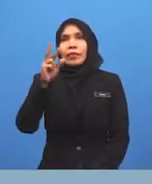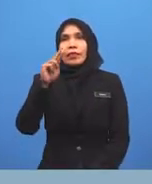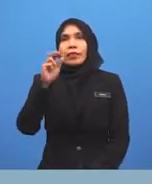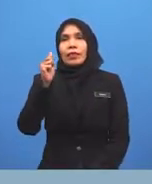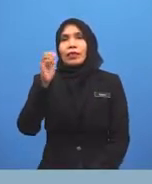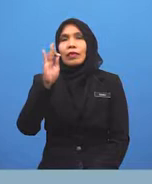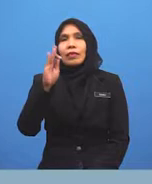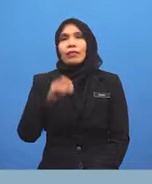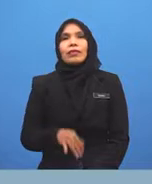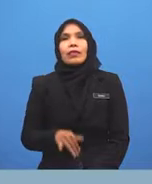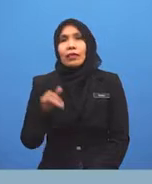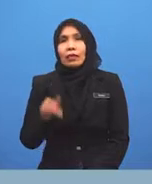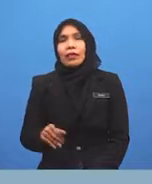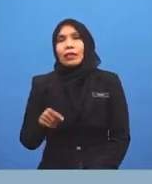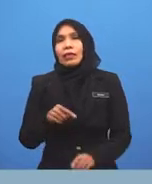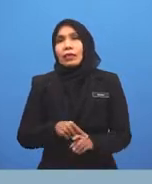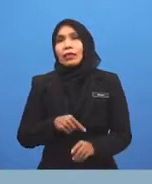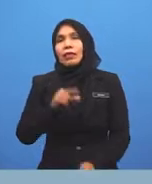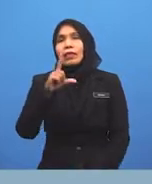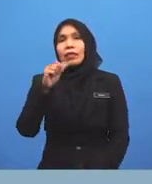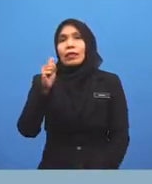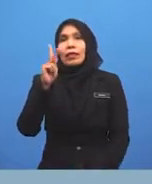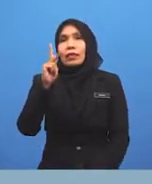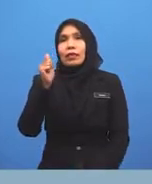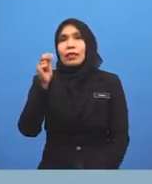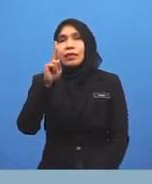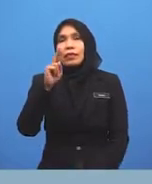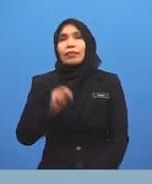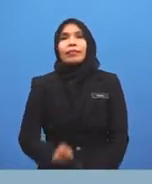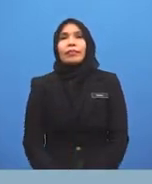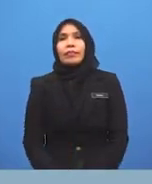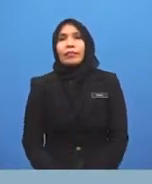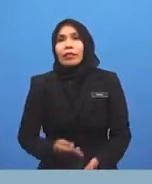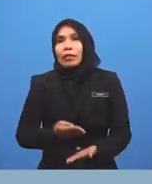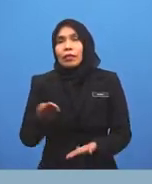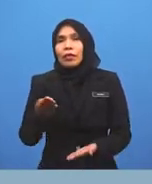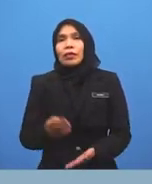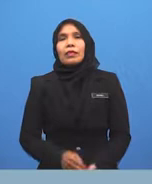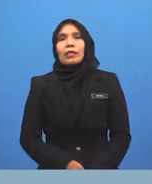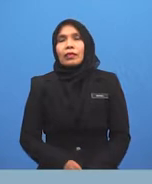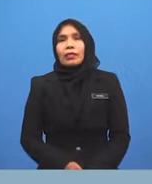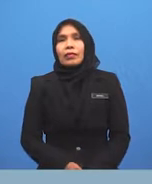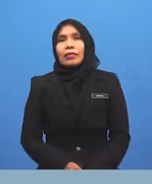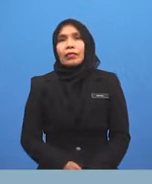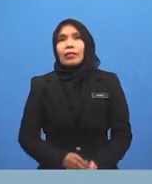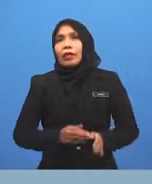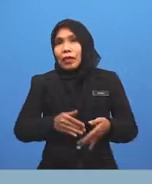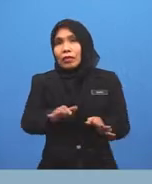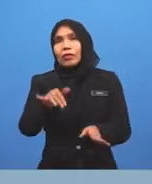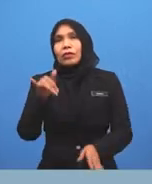separuh pusingan lengkap arus menunjukkan arah yang sama bagi mewakili arus yang sama